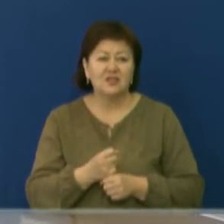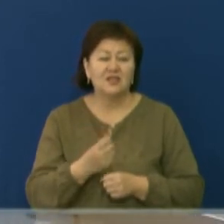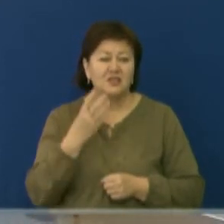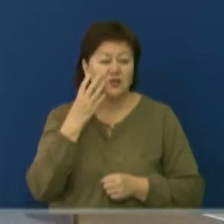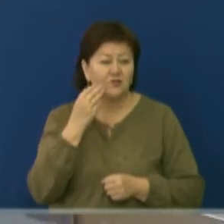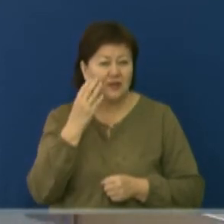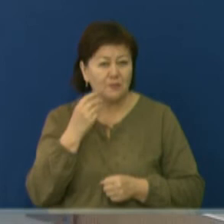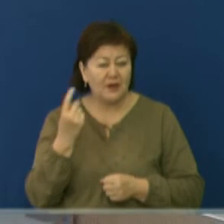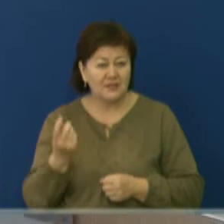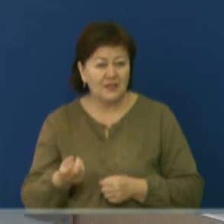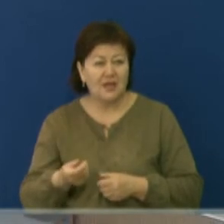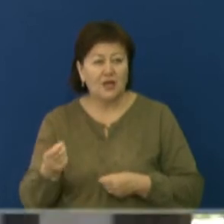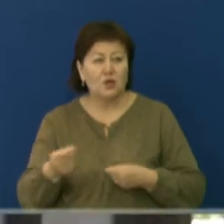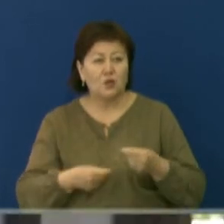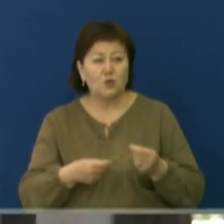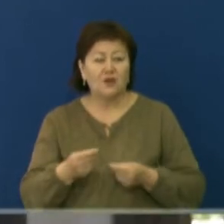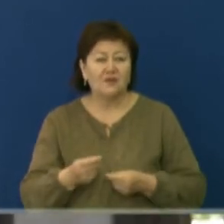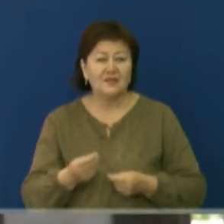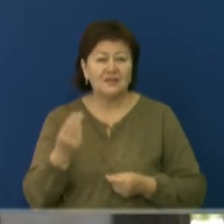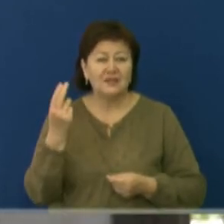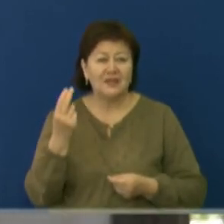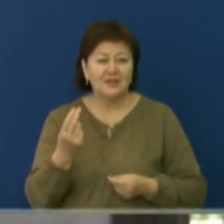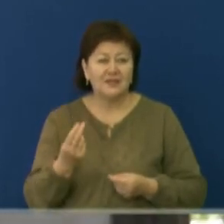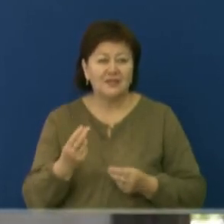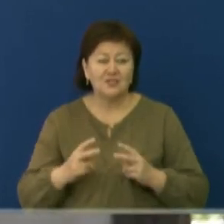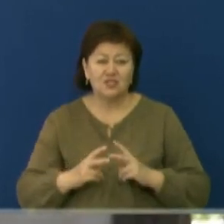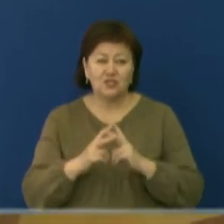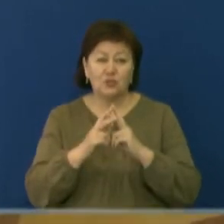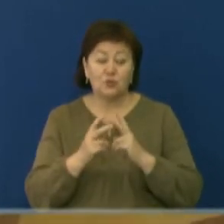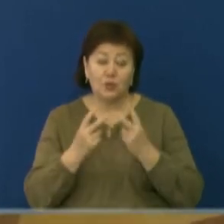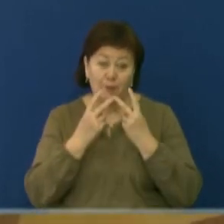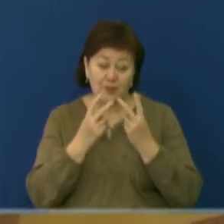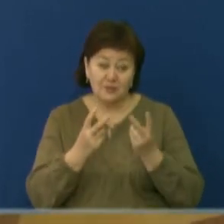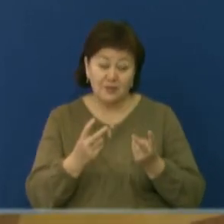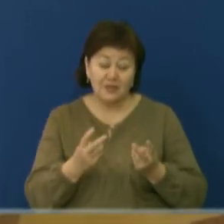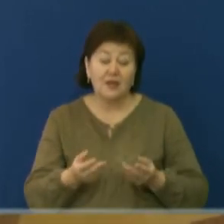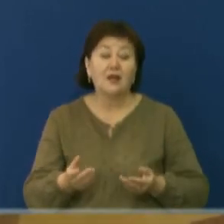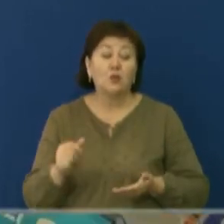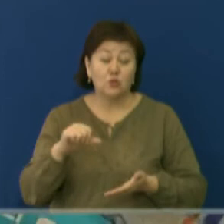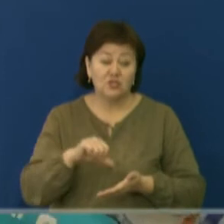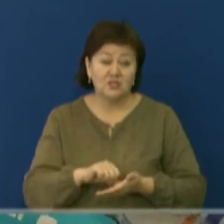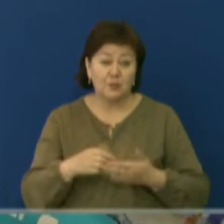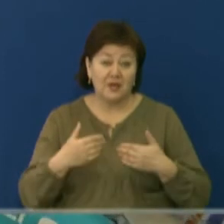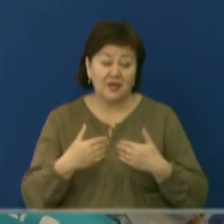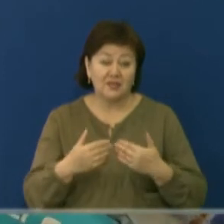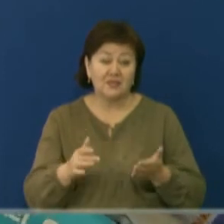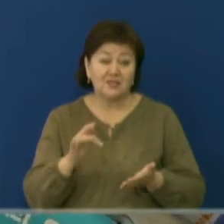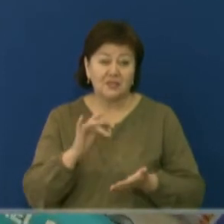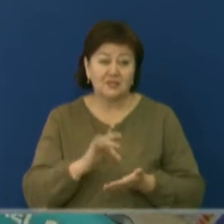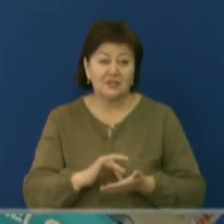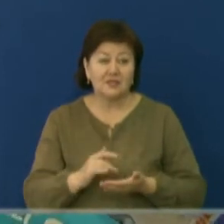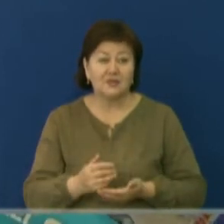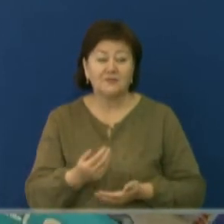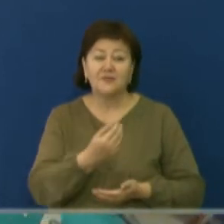города Алматы. Руководитель данного института также сегодня посетил открытие радионуклидного отделения. Хотел бы поблагодарить